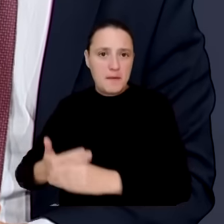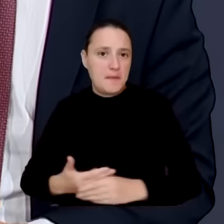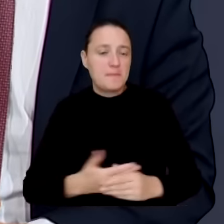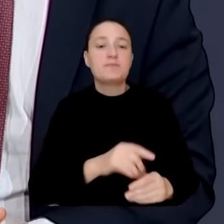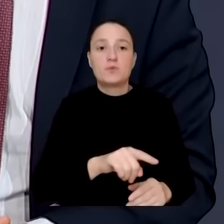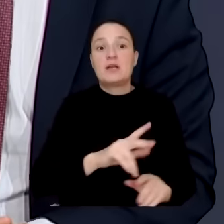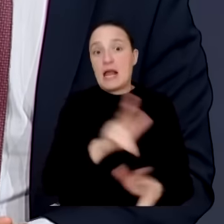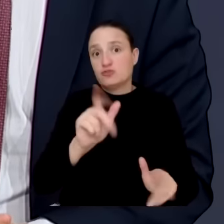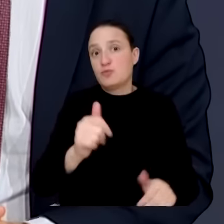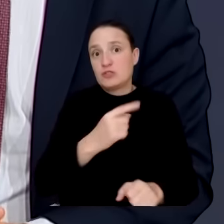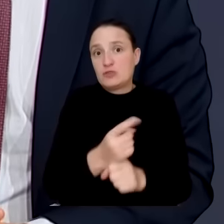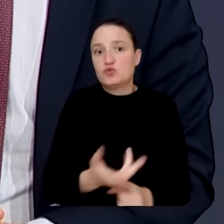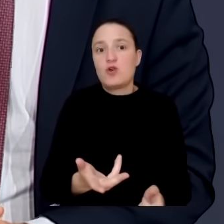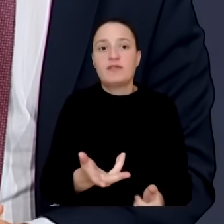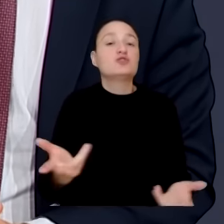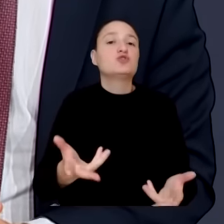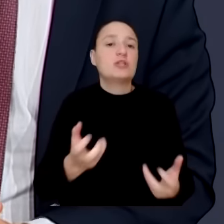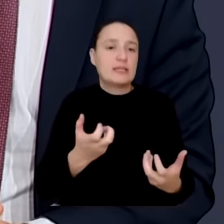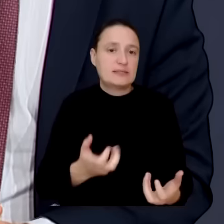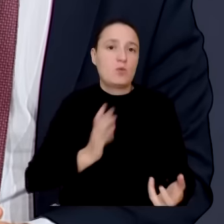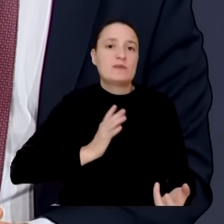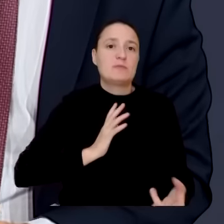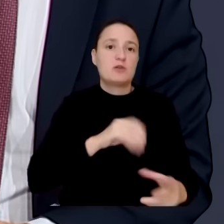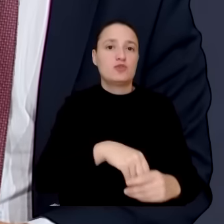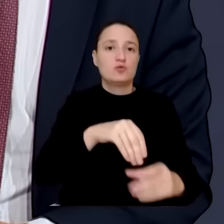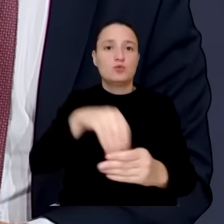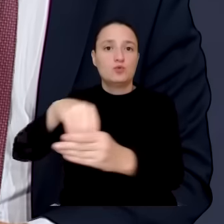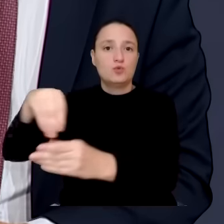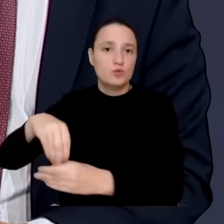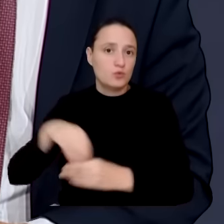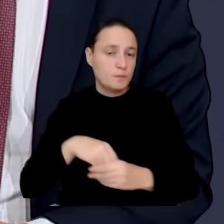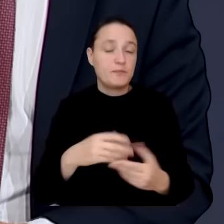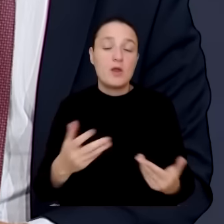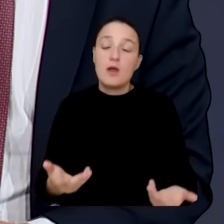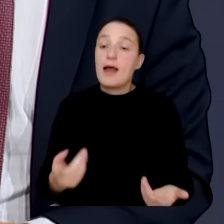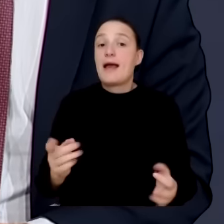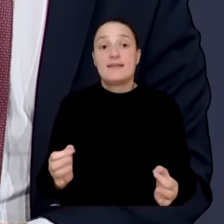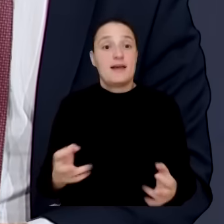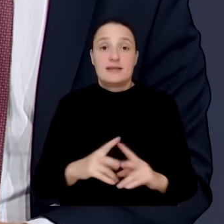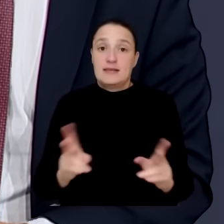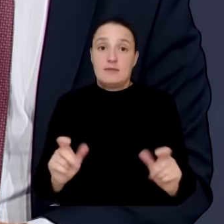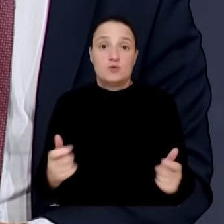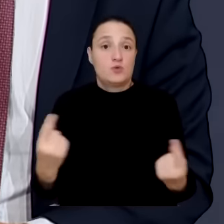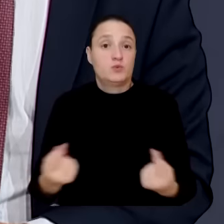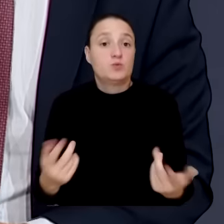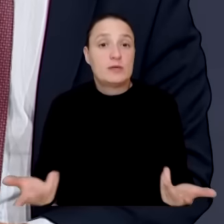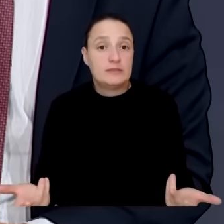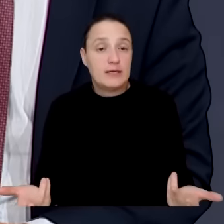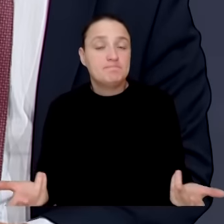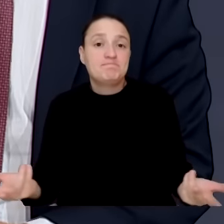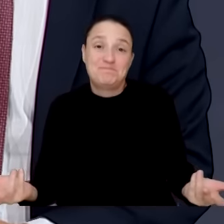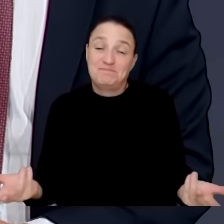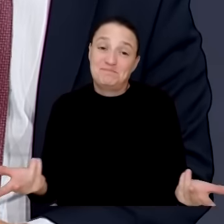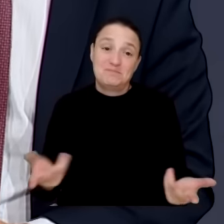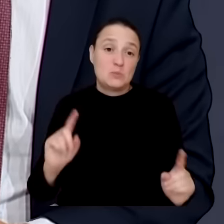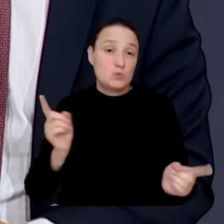mógłby zdecydować w którym którym by się ubezpieczył natomiast Na obecnym etapie mamy do czynienia z sytuacją w której po prostu ten